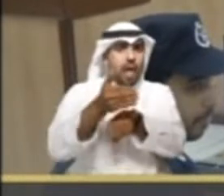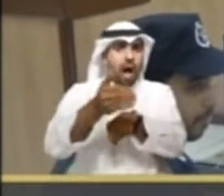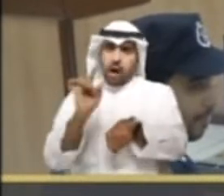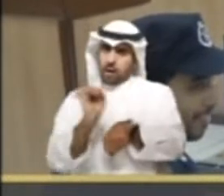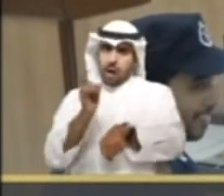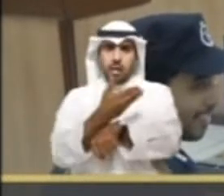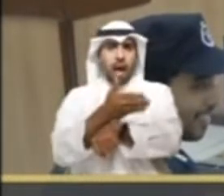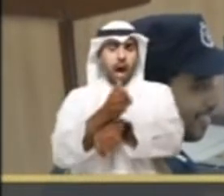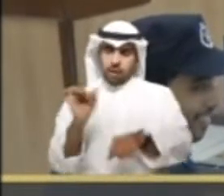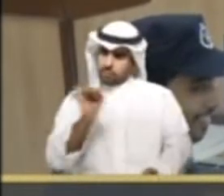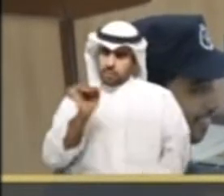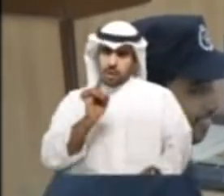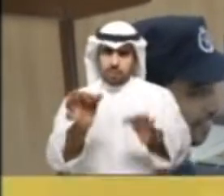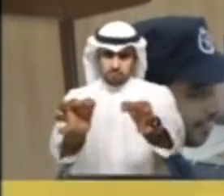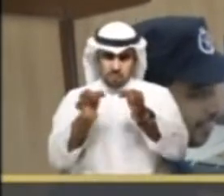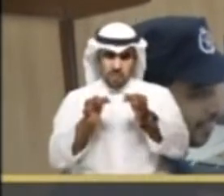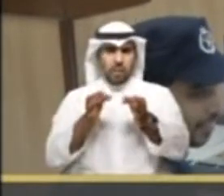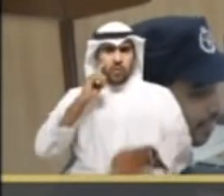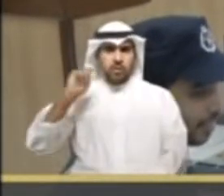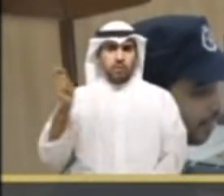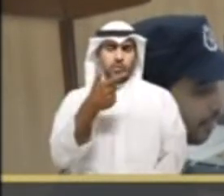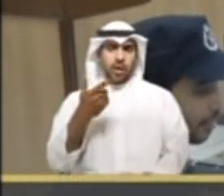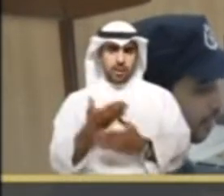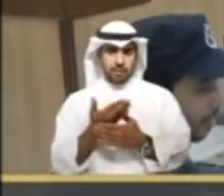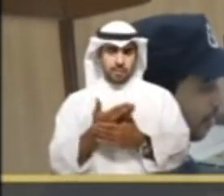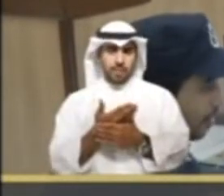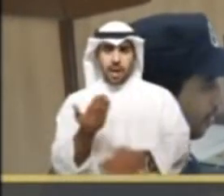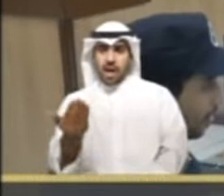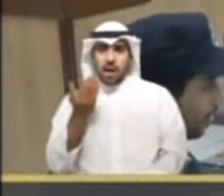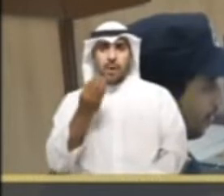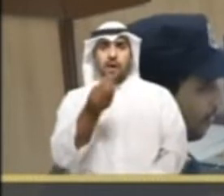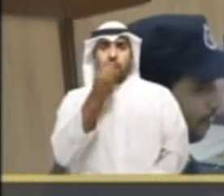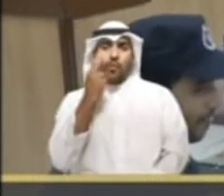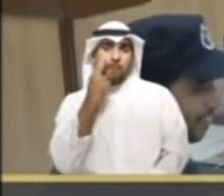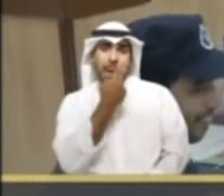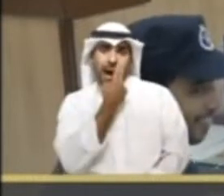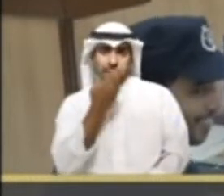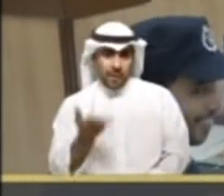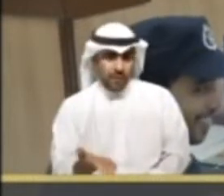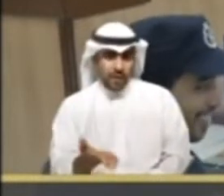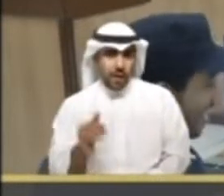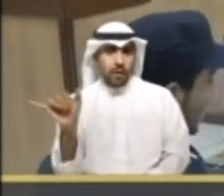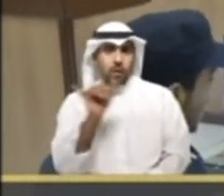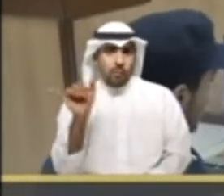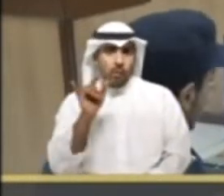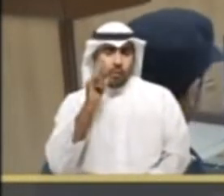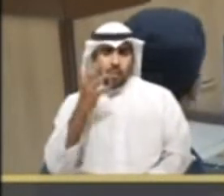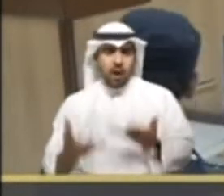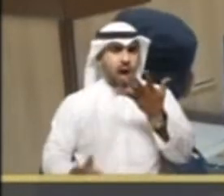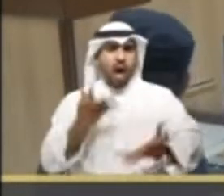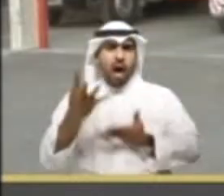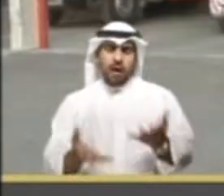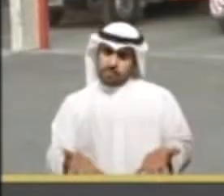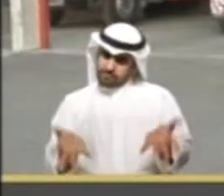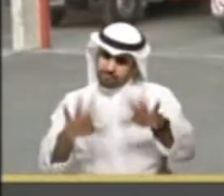الفرقة، عندنا ضغوطات برمضان خصوصا من قبل الفطور أن يكون عندك حرائق زايدة والحوادث